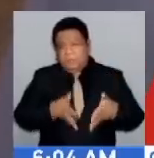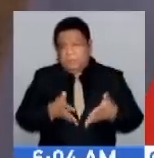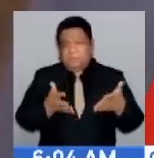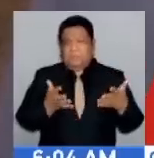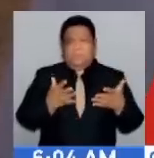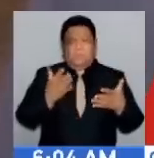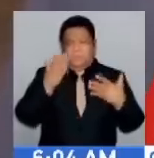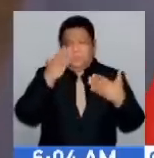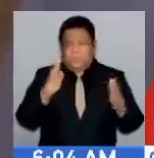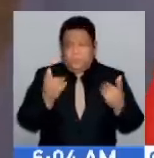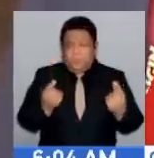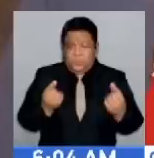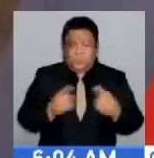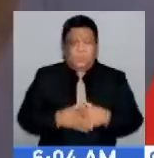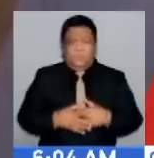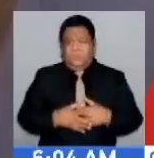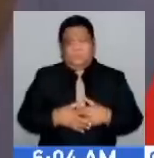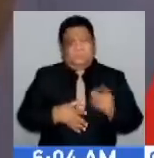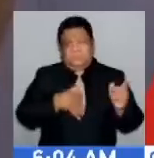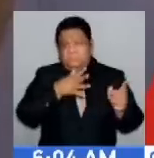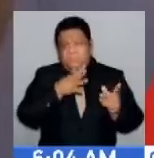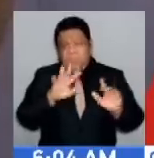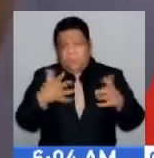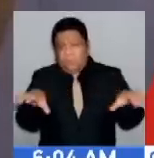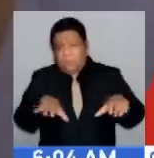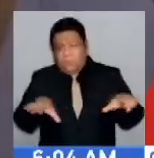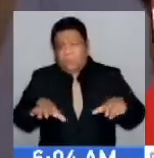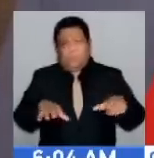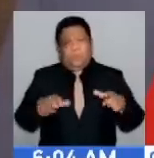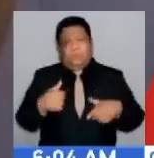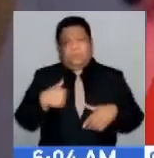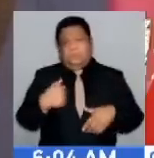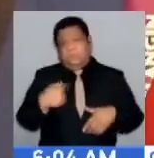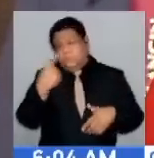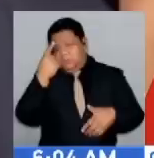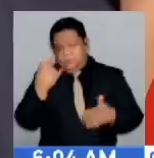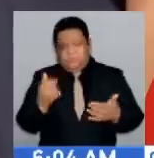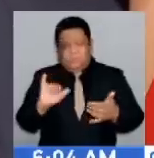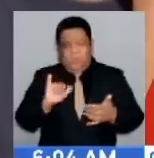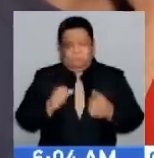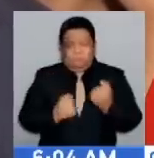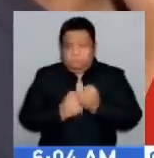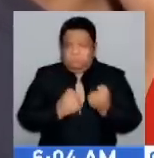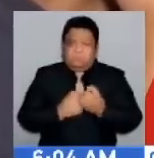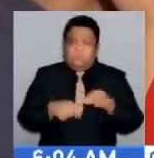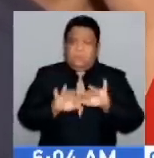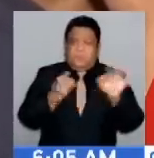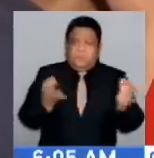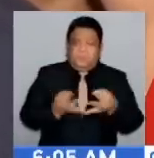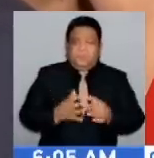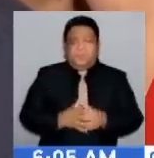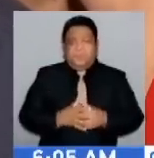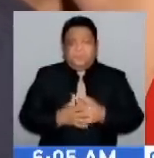wala rin po trabaho si Mama ko kaya halos parang ako na lang din po yung tumataguy sa amin. Mahigit isang dekada ng